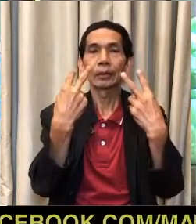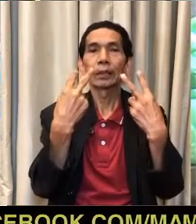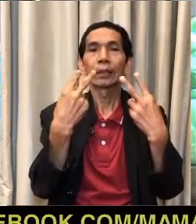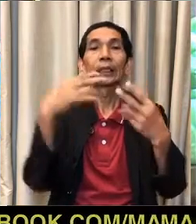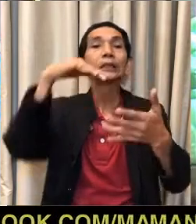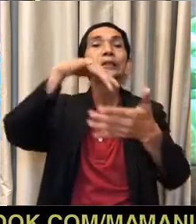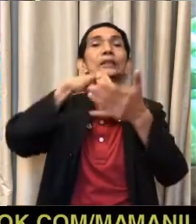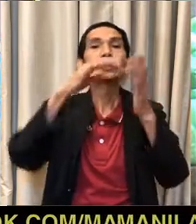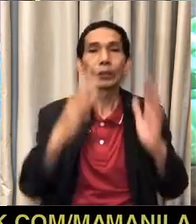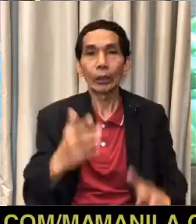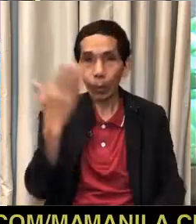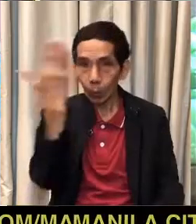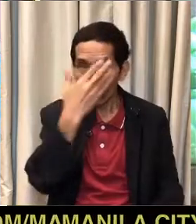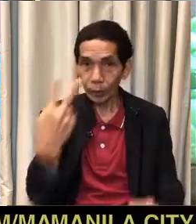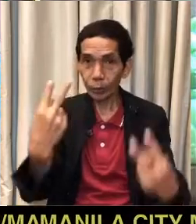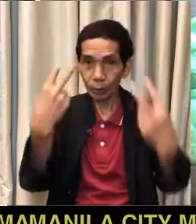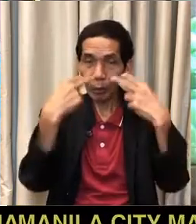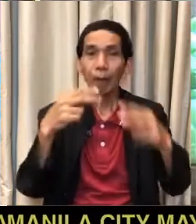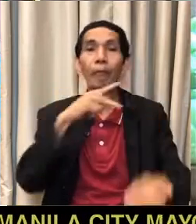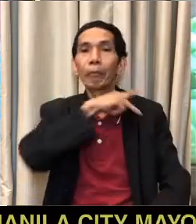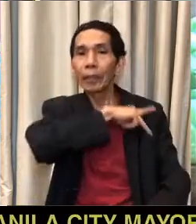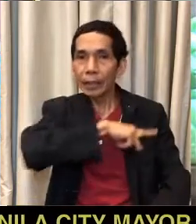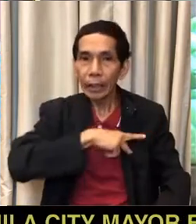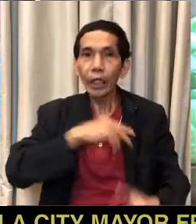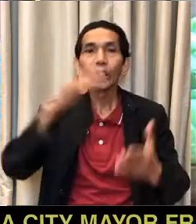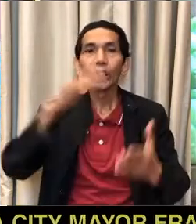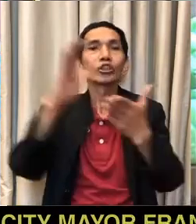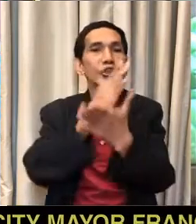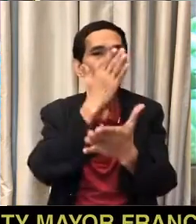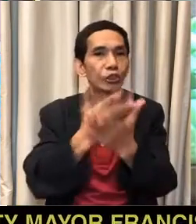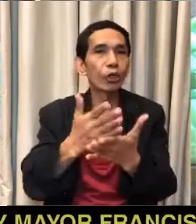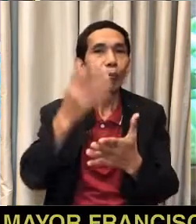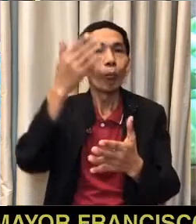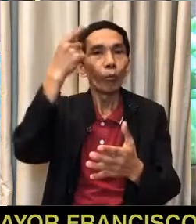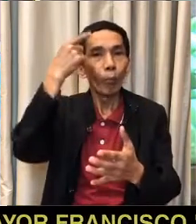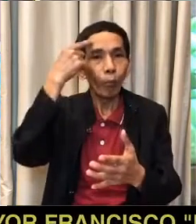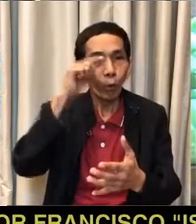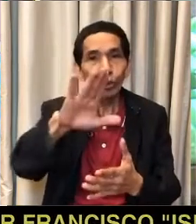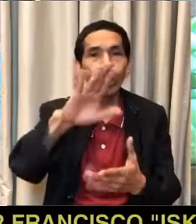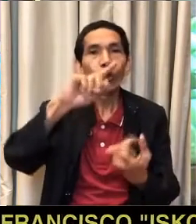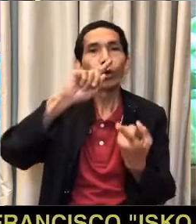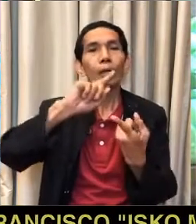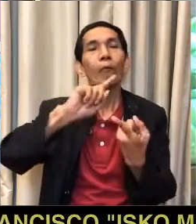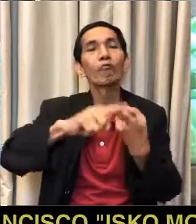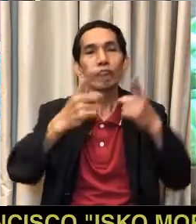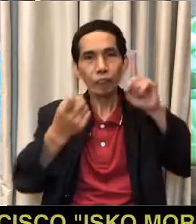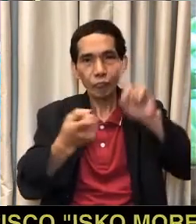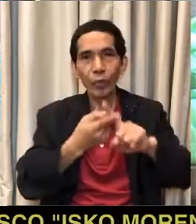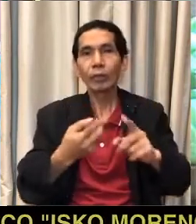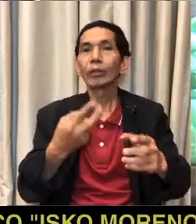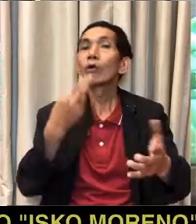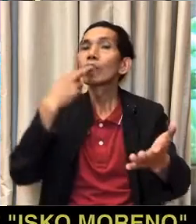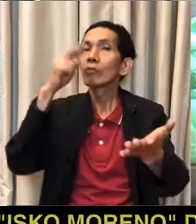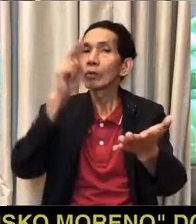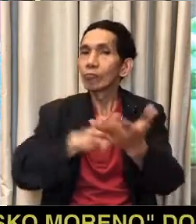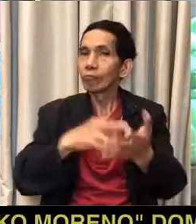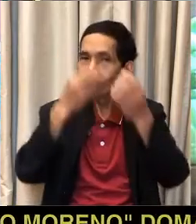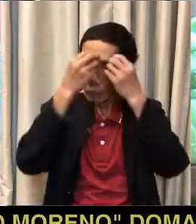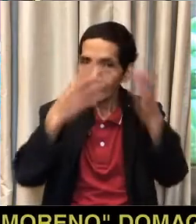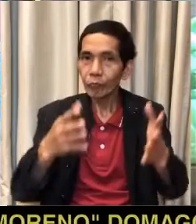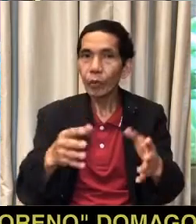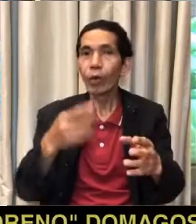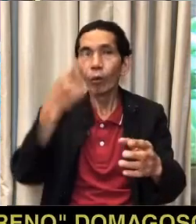mga estudyanteng nanonood, please share this to your friends, this particular report. Kasi